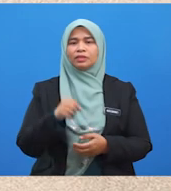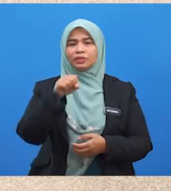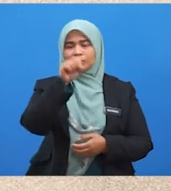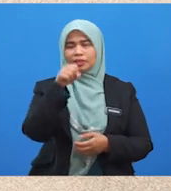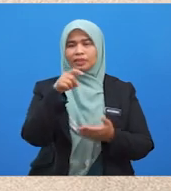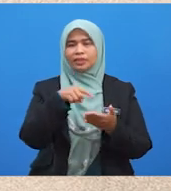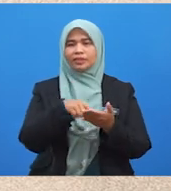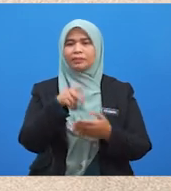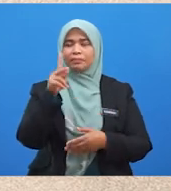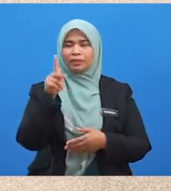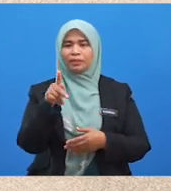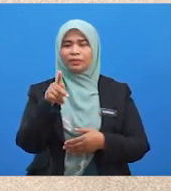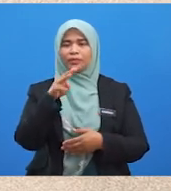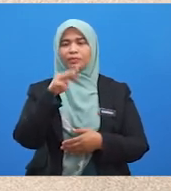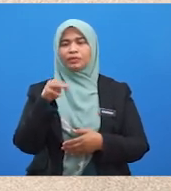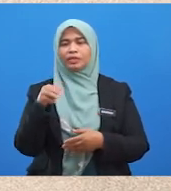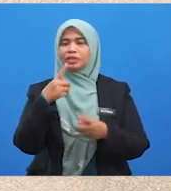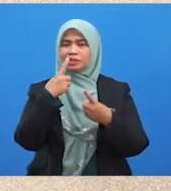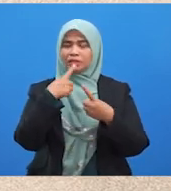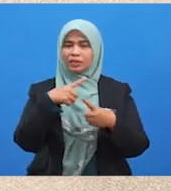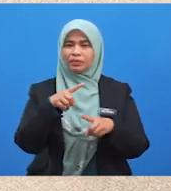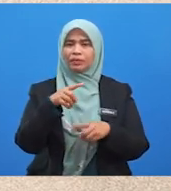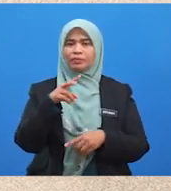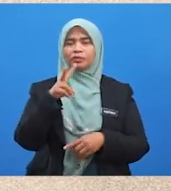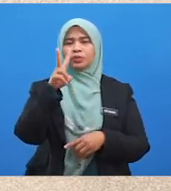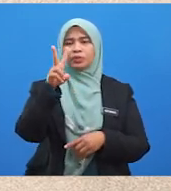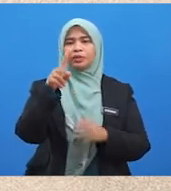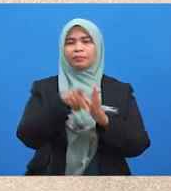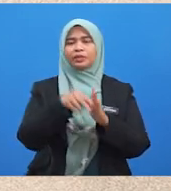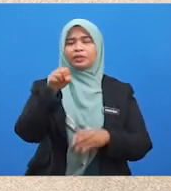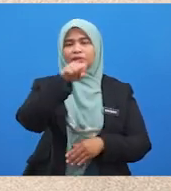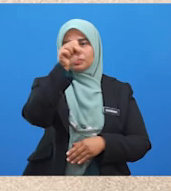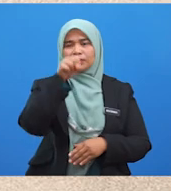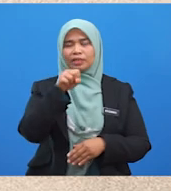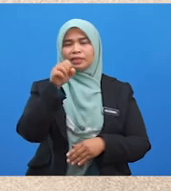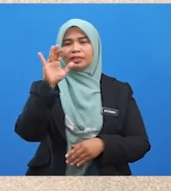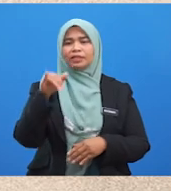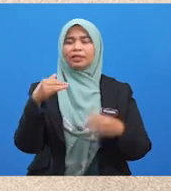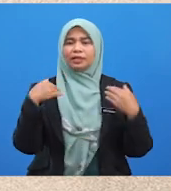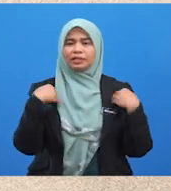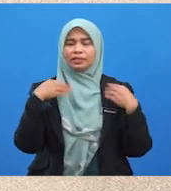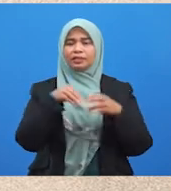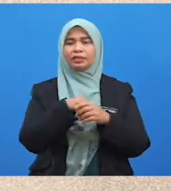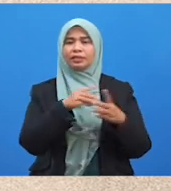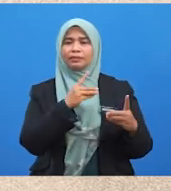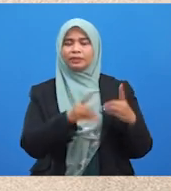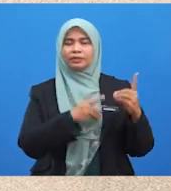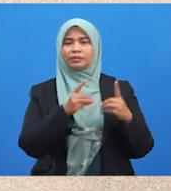Soalan ini memerlukan murid-murid menjawab 2 persoalan yang terdapat dalam drama